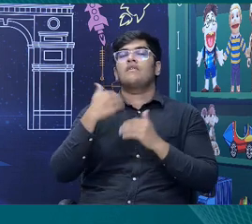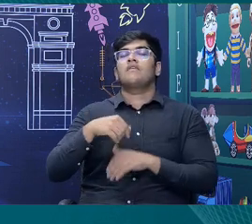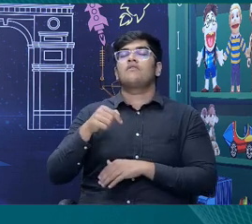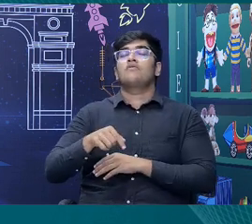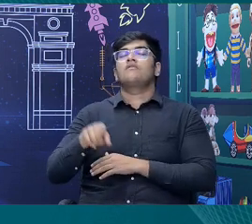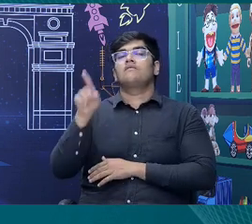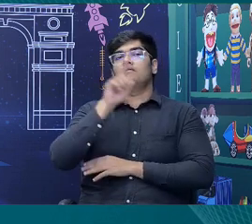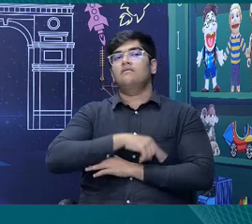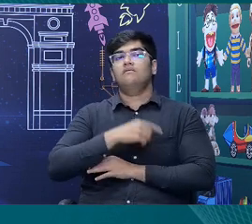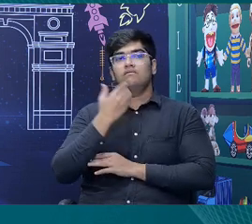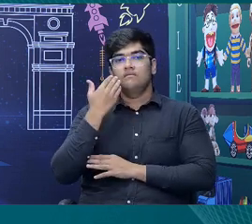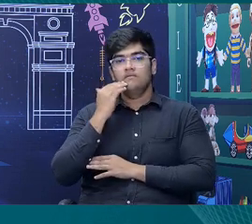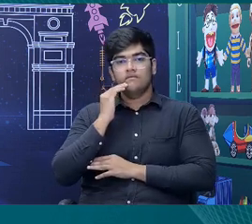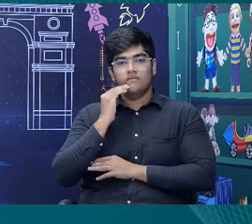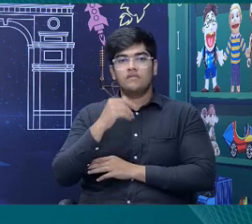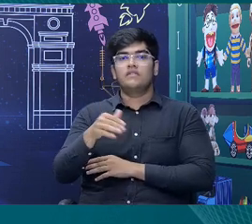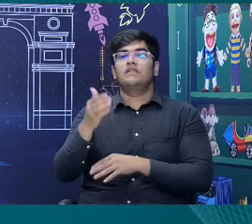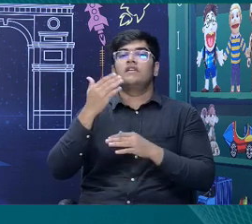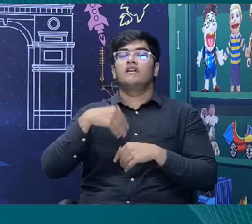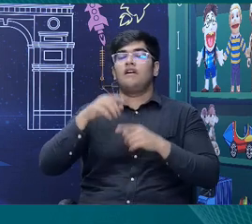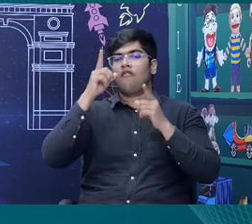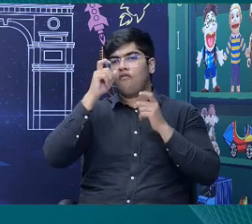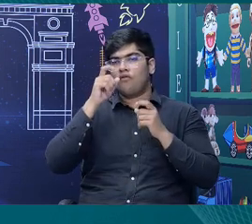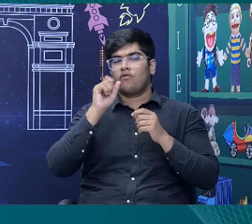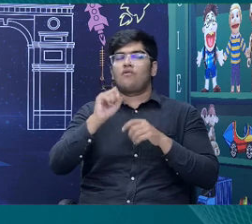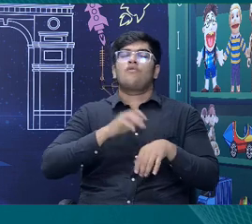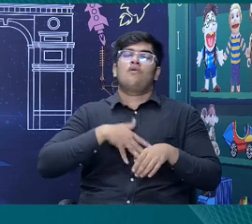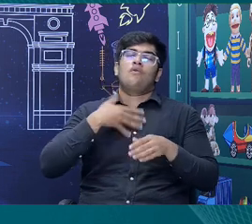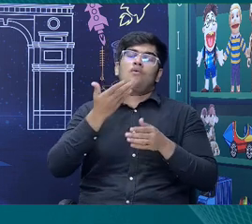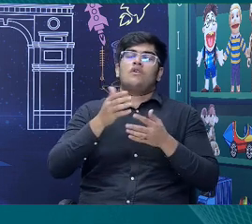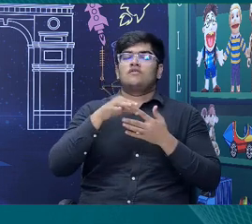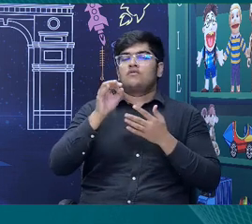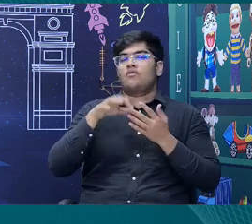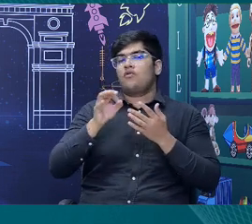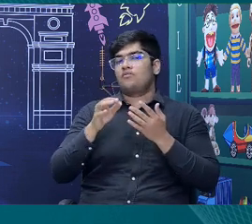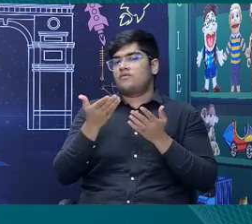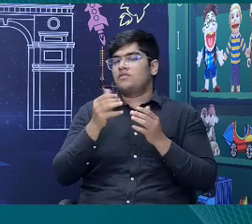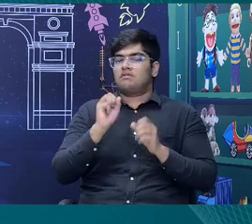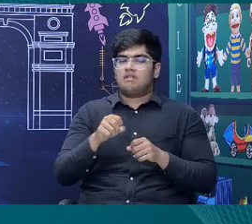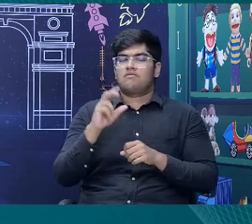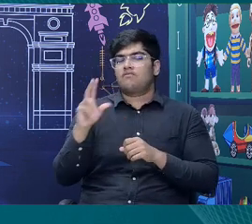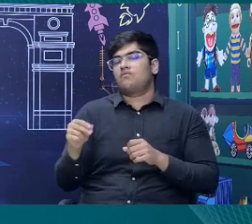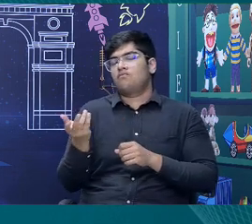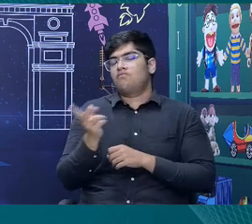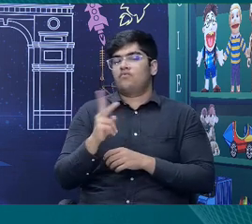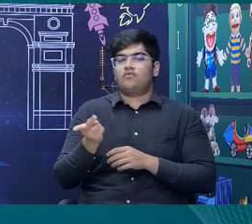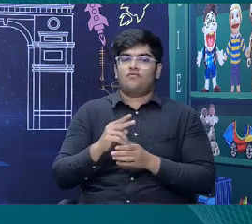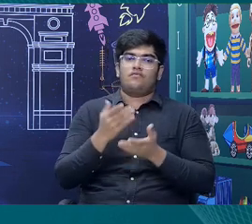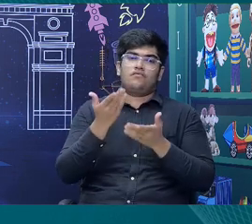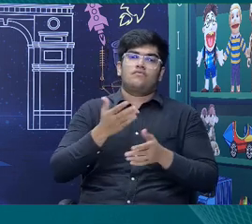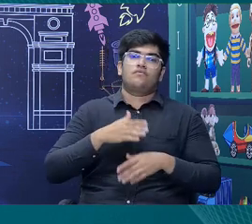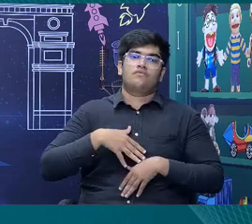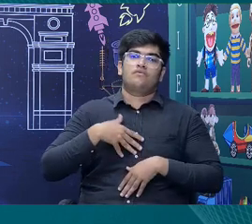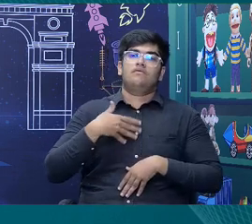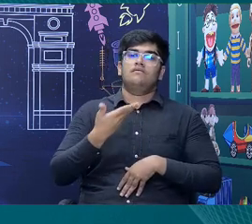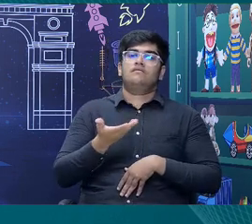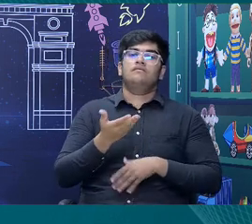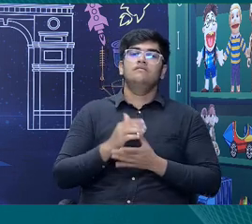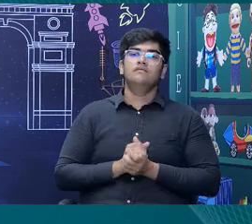आप वो लिख सकते हैं फोटोग्राफ अगर आपको लगता है कि आप अपलोड करना चाहते हैं तो जरूर कीजिए वो ऑप्शनल है और